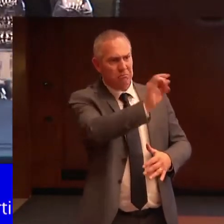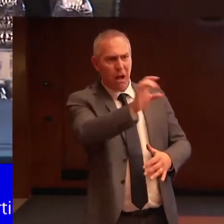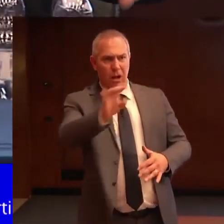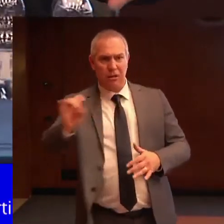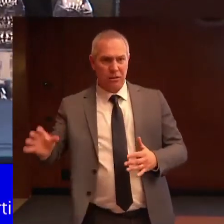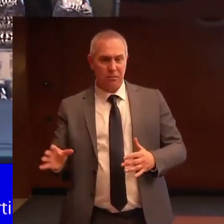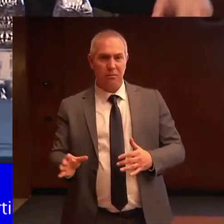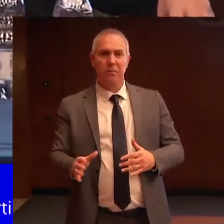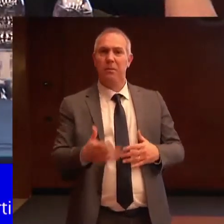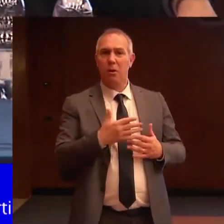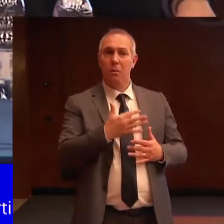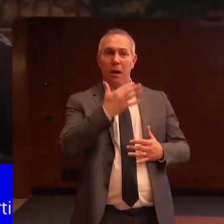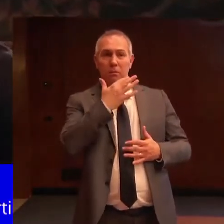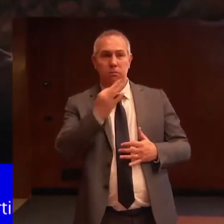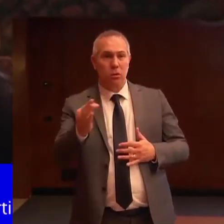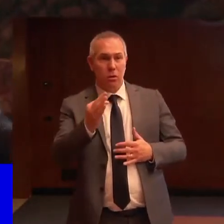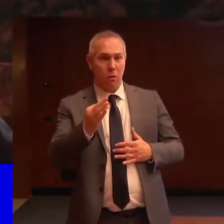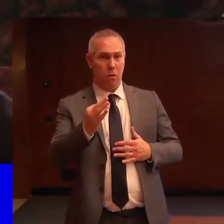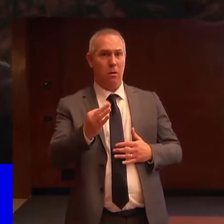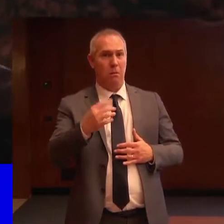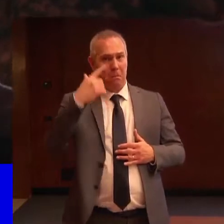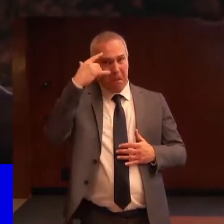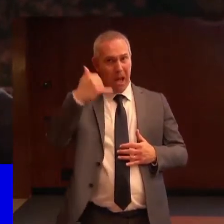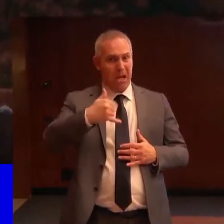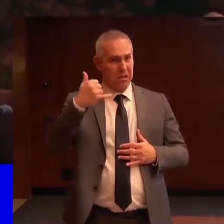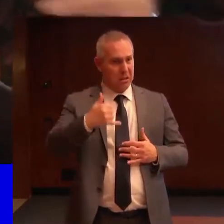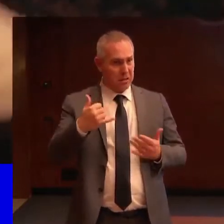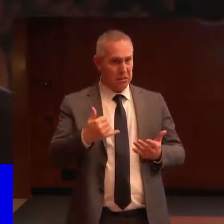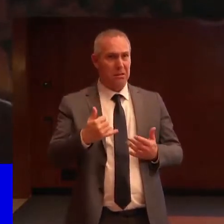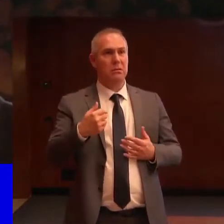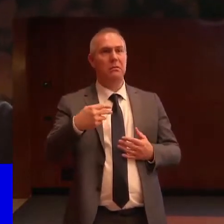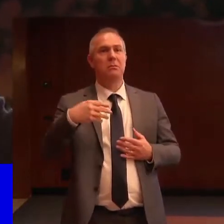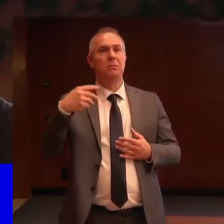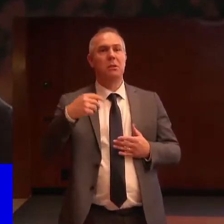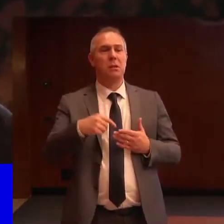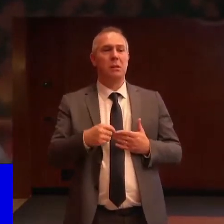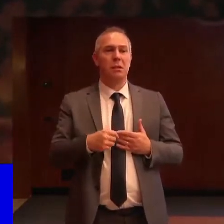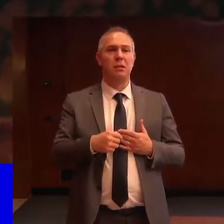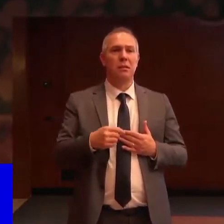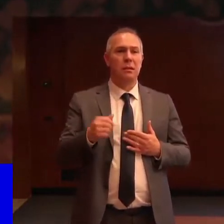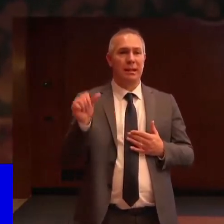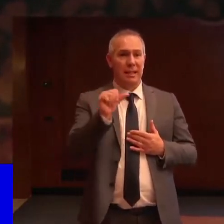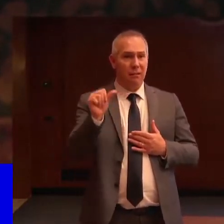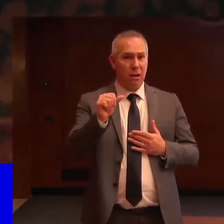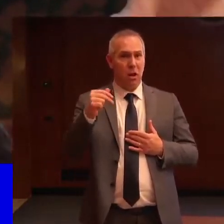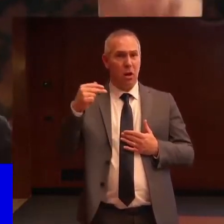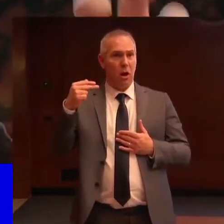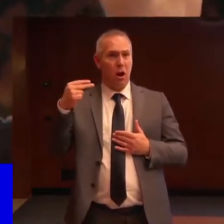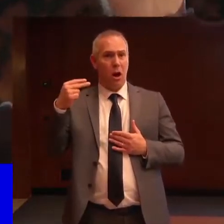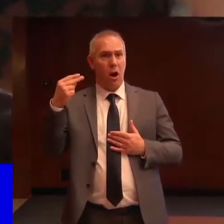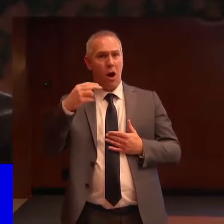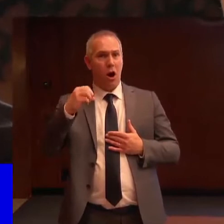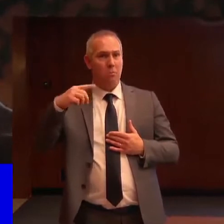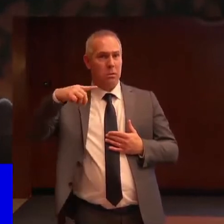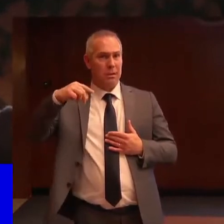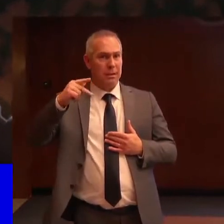che apre comunque uno dei punti forti di delle biografie, avremo poi anche Stephen Hawking, dove